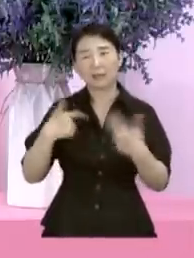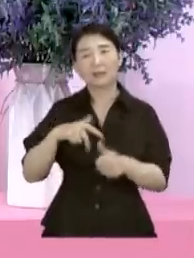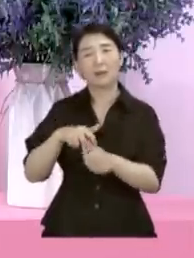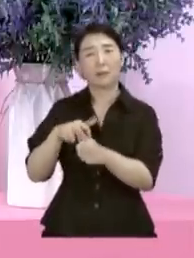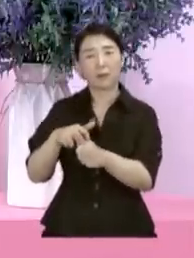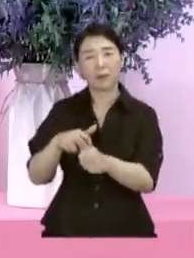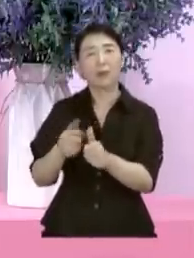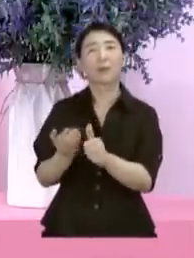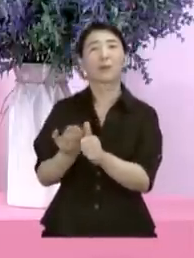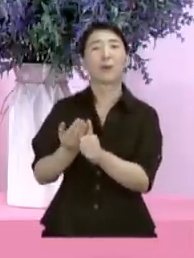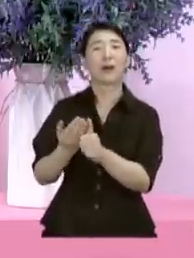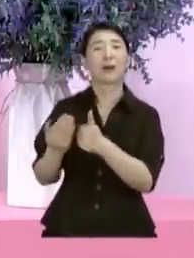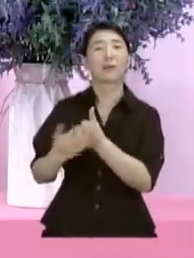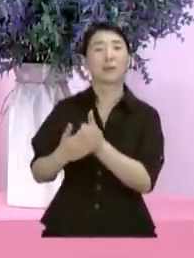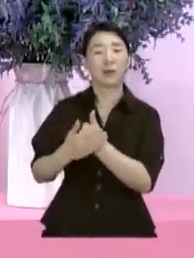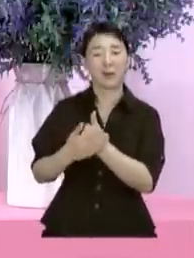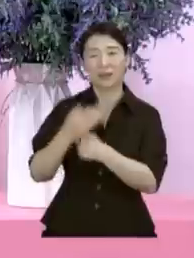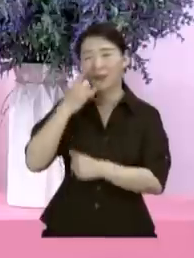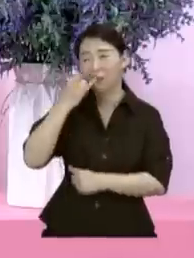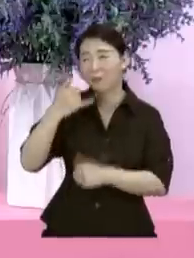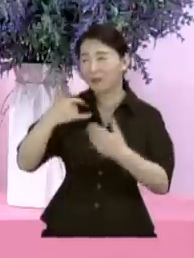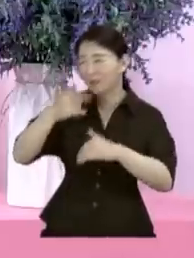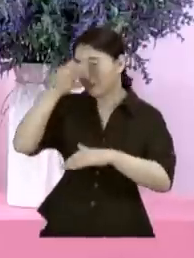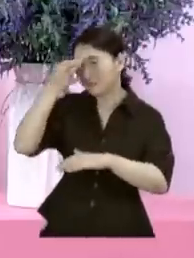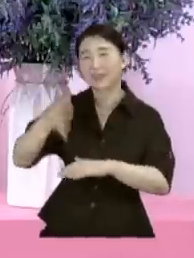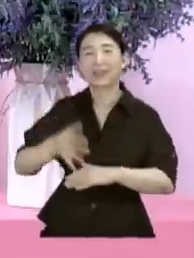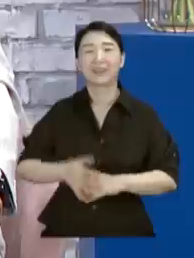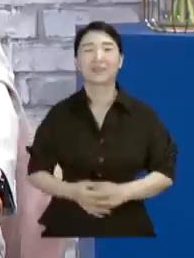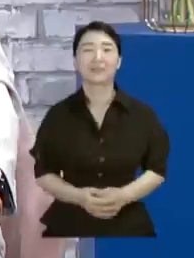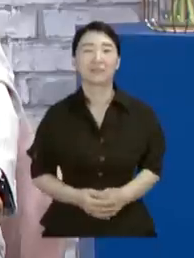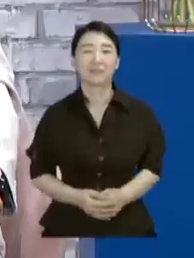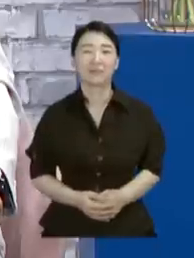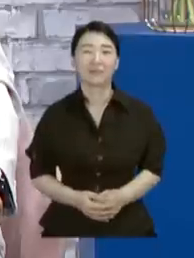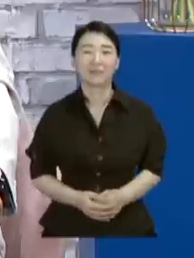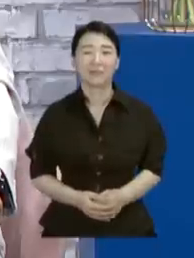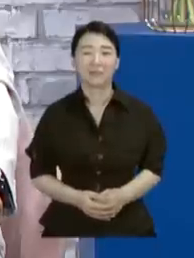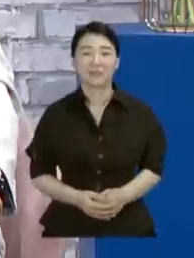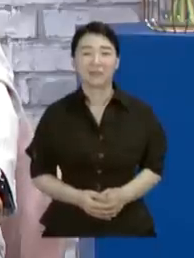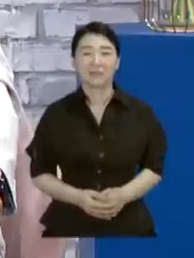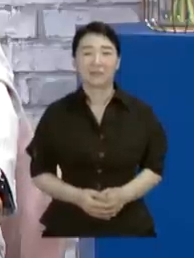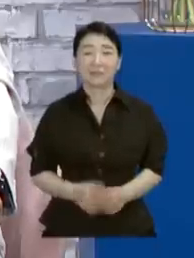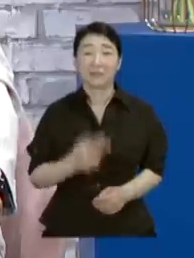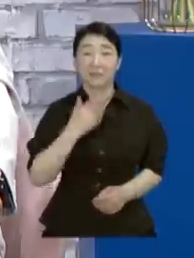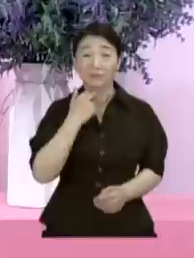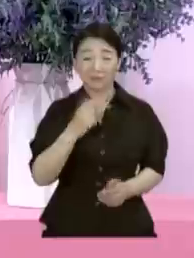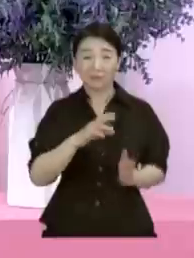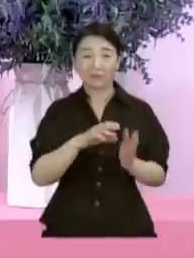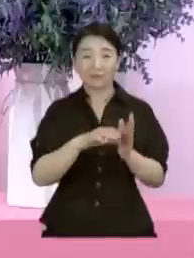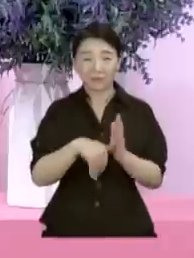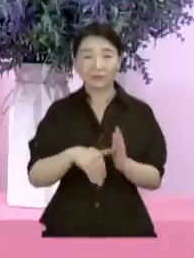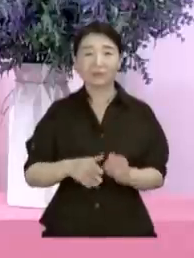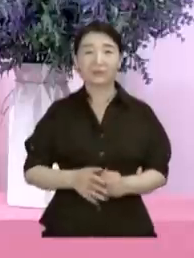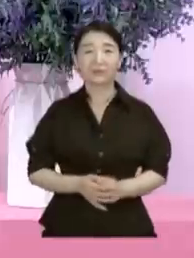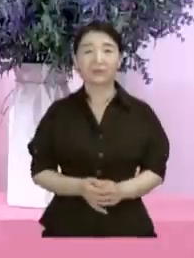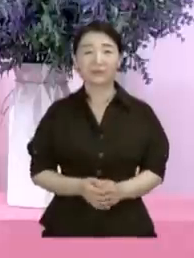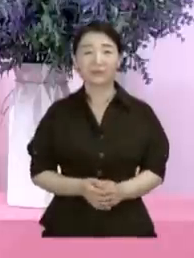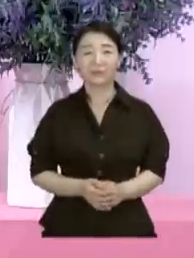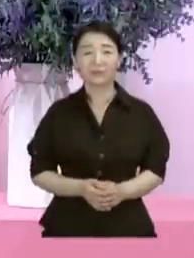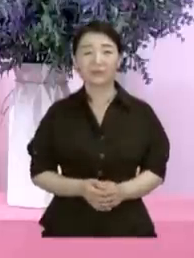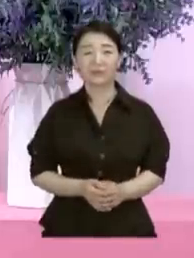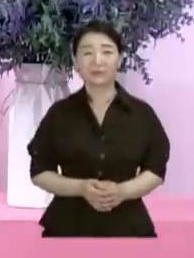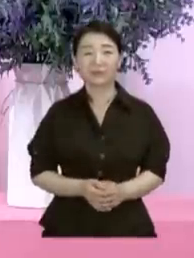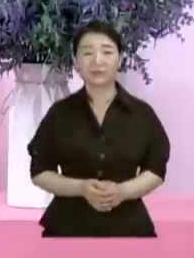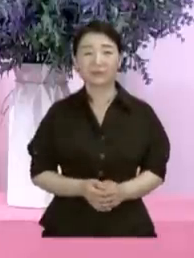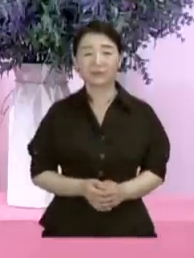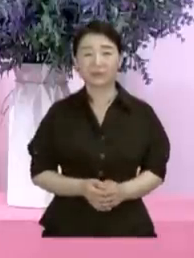키워주고 돌봐주셔서 엄마한테는 항상 미안한 딸이고요. 그런데 이제 한 7살쯤 됐을 때 그